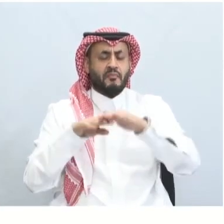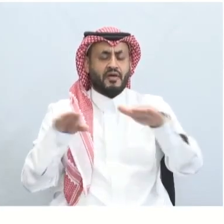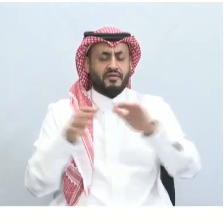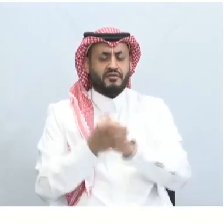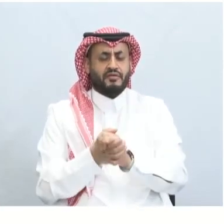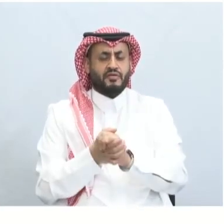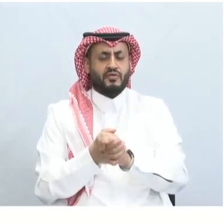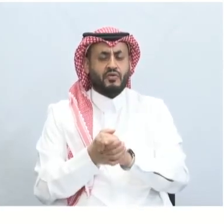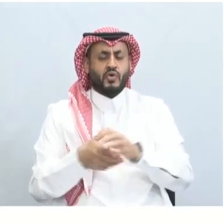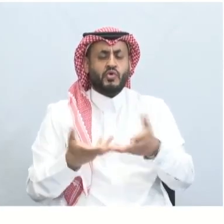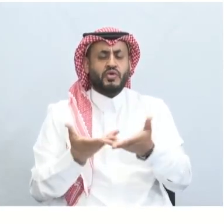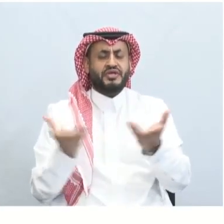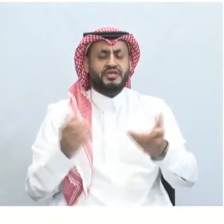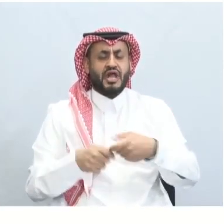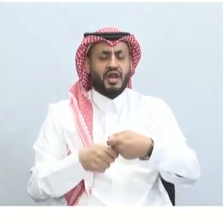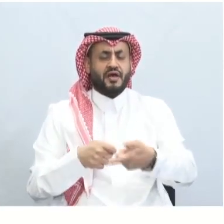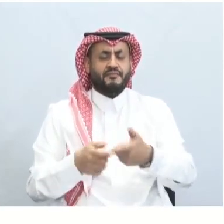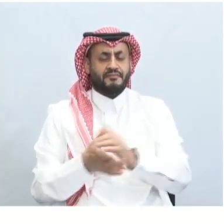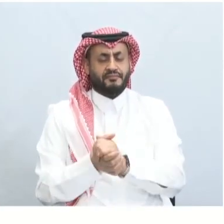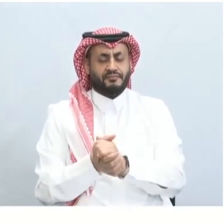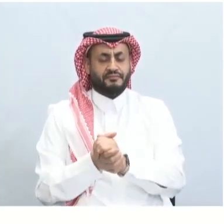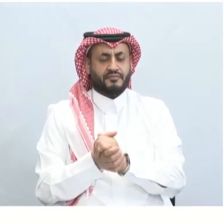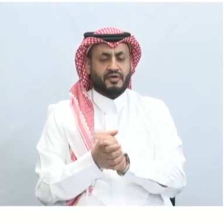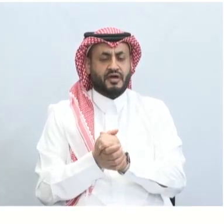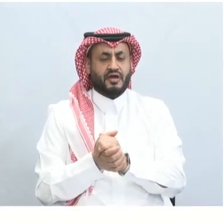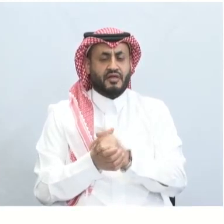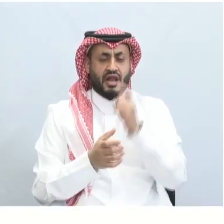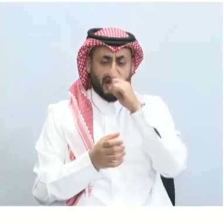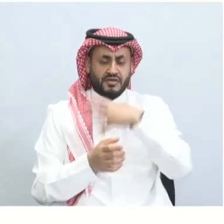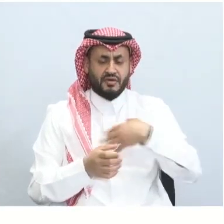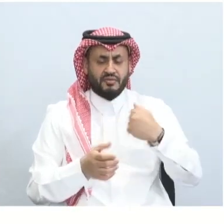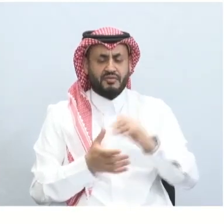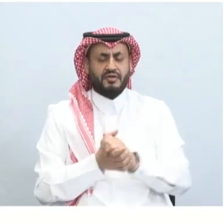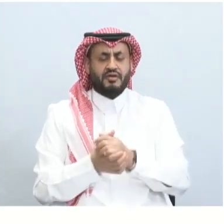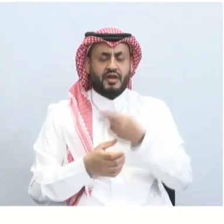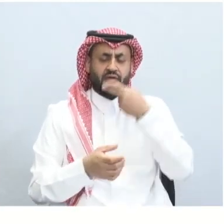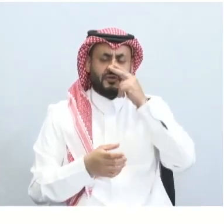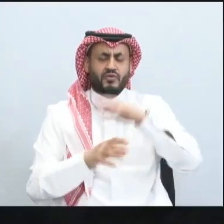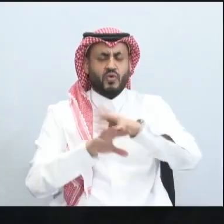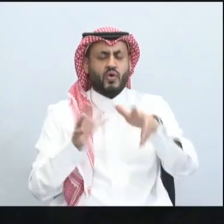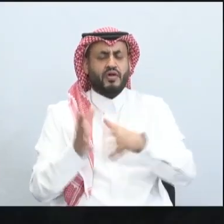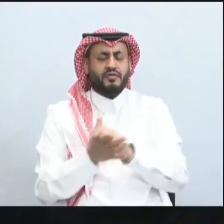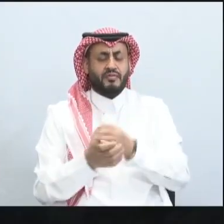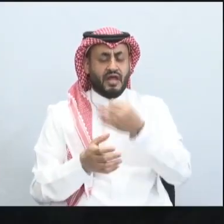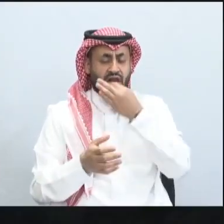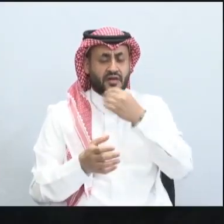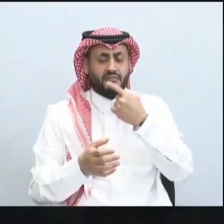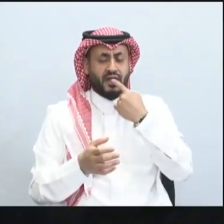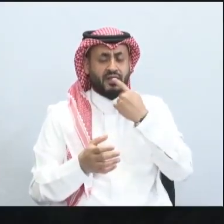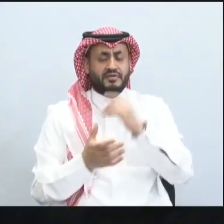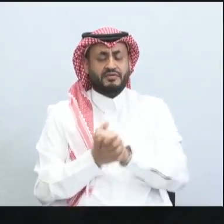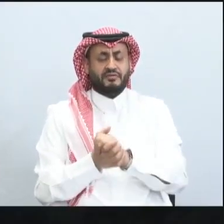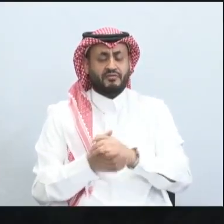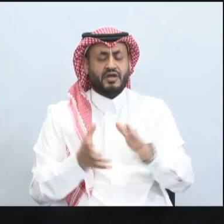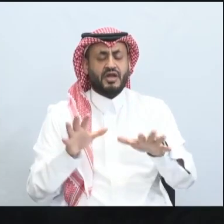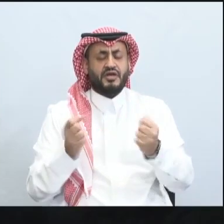الانعام فالذي ينبغي للمؤمن ان يحمد الله على جميع احواله بلسانه وكذلك